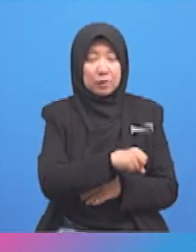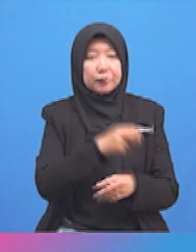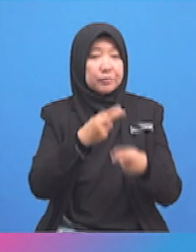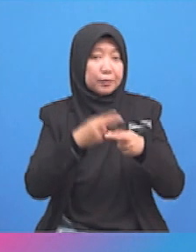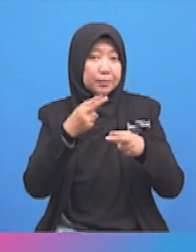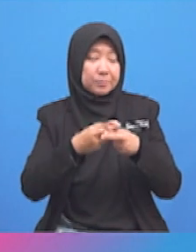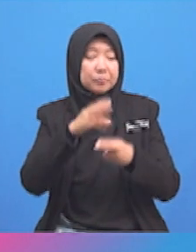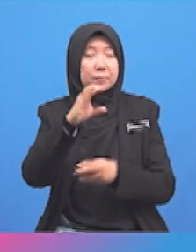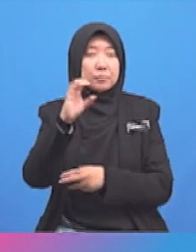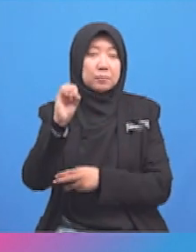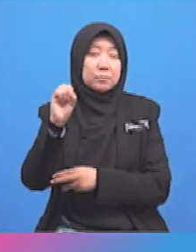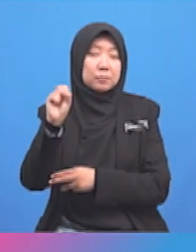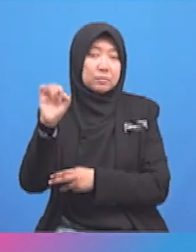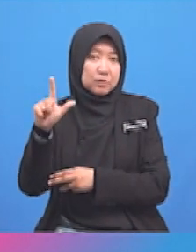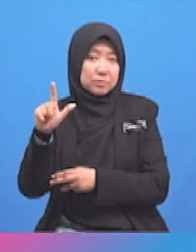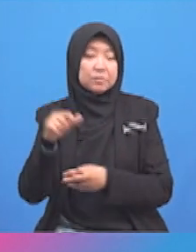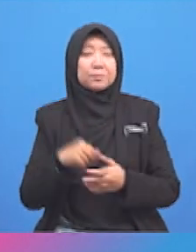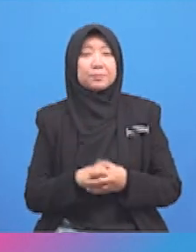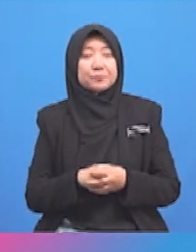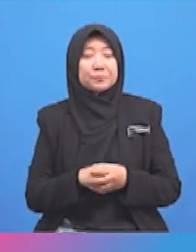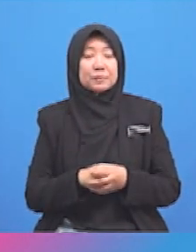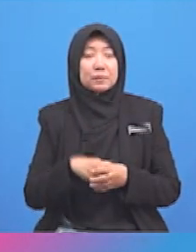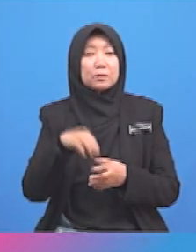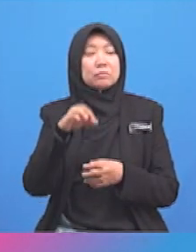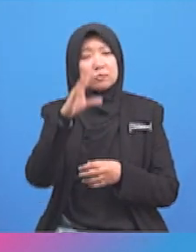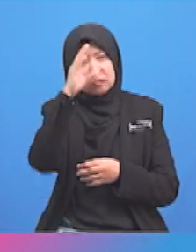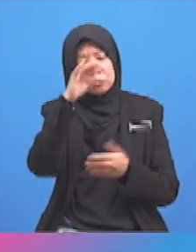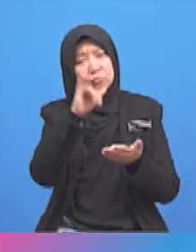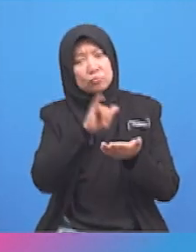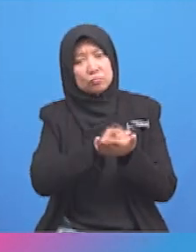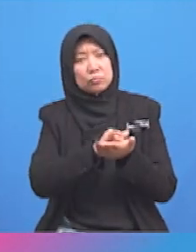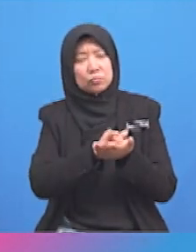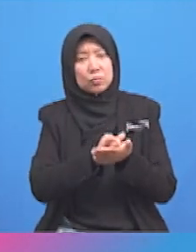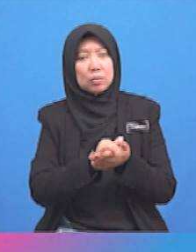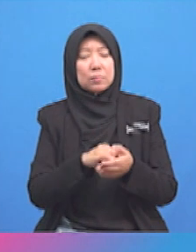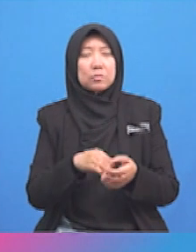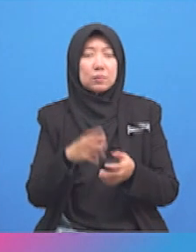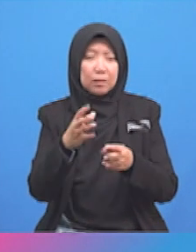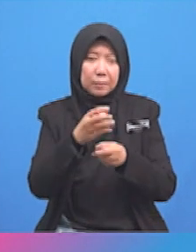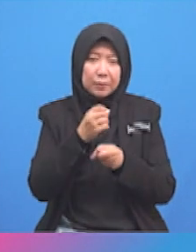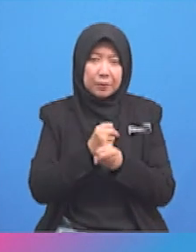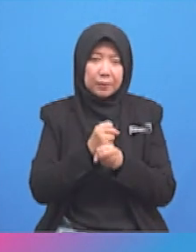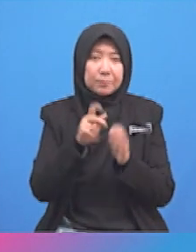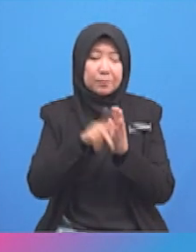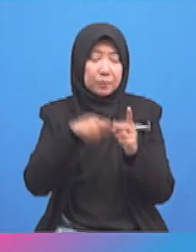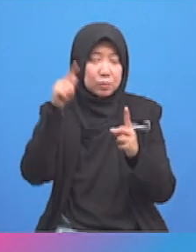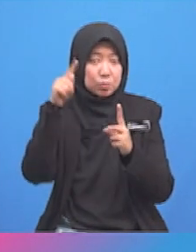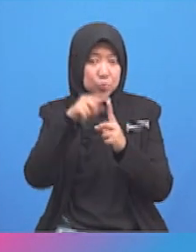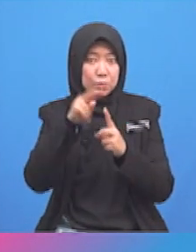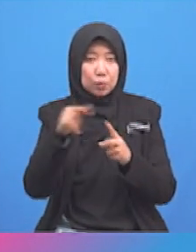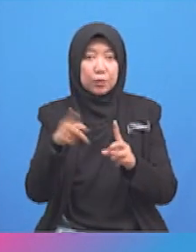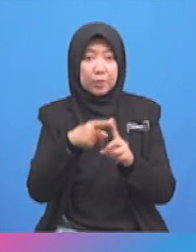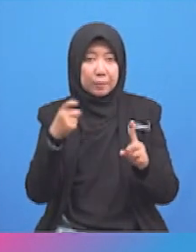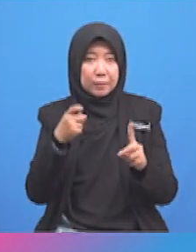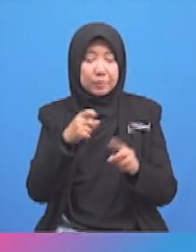Smith. Frank Swettenham mengambil inisiatif dengan mendapatkan persetujuan